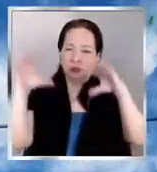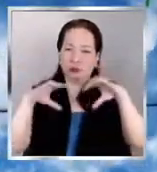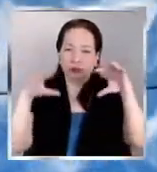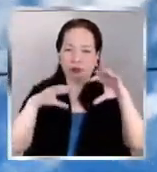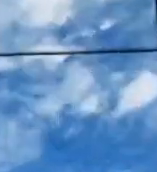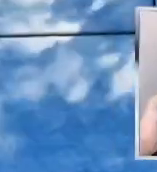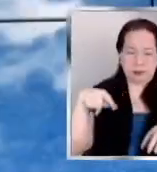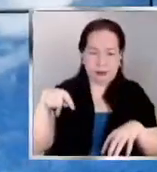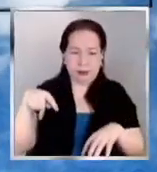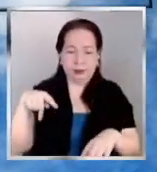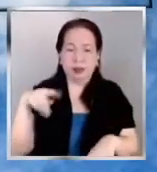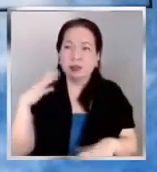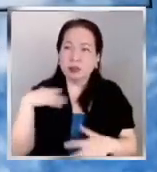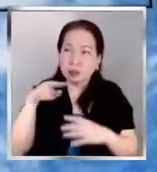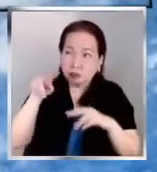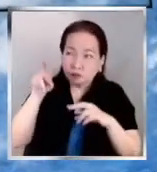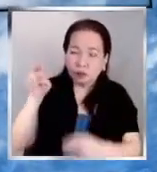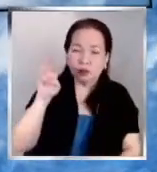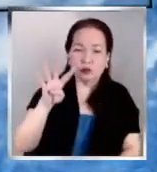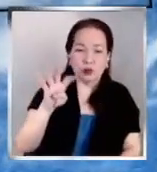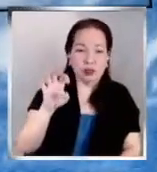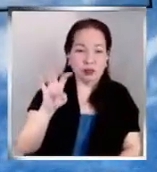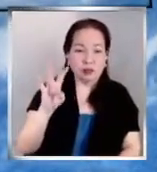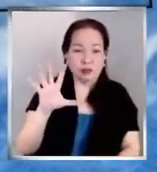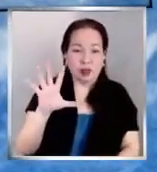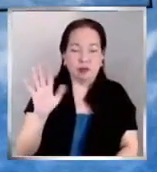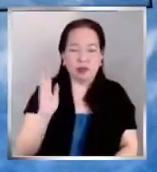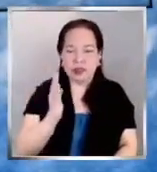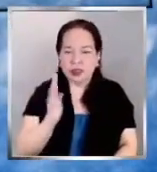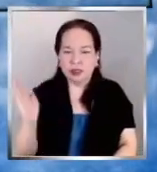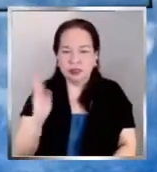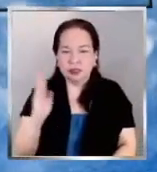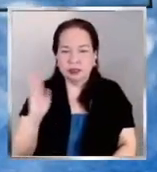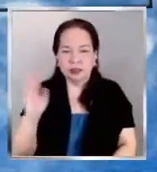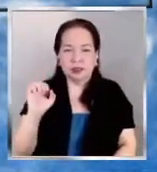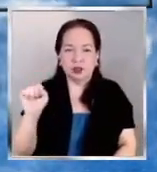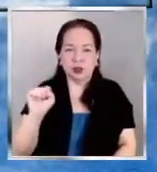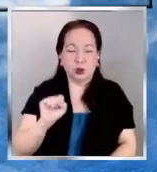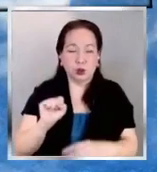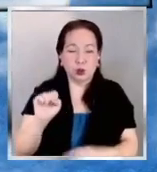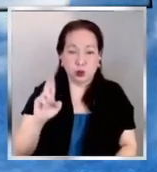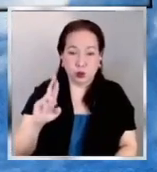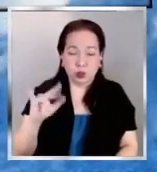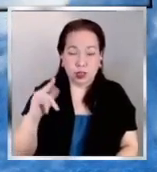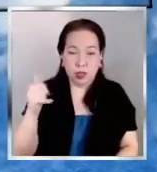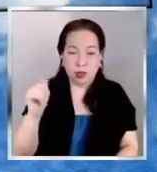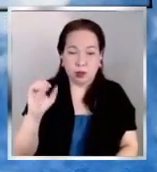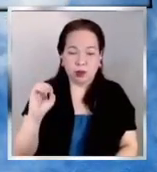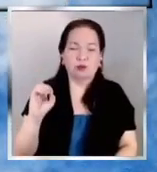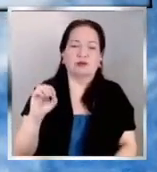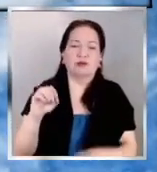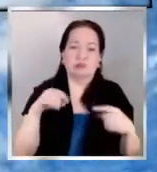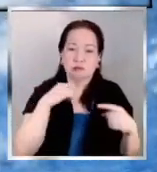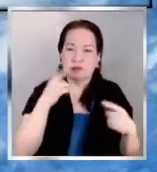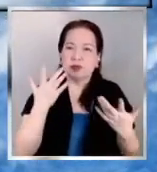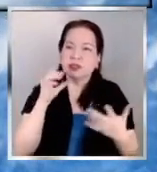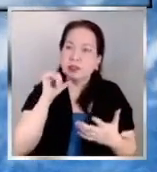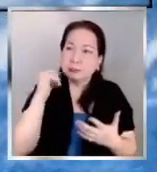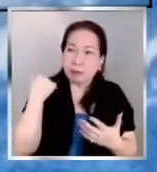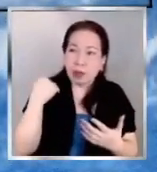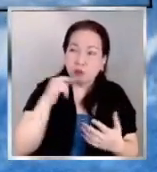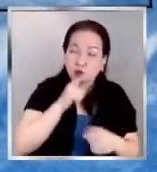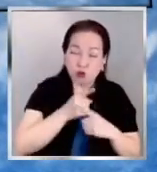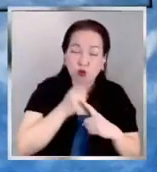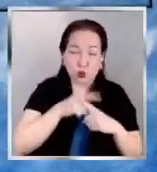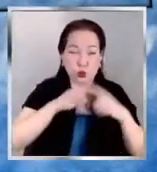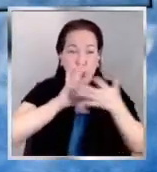475 kilometers silangan ng Surigao City, Surigao del Sur. Ayon sa pag-asa, mababa pa rin sa ngayon ang chance nitong maging bagyo pero patuloy na